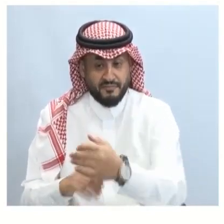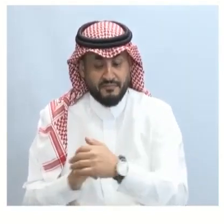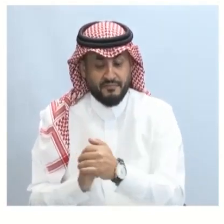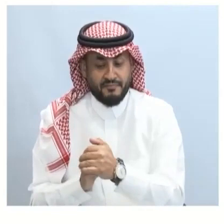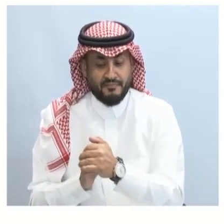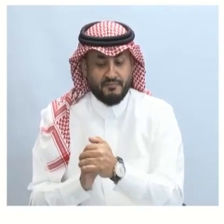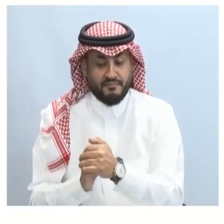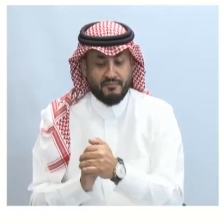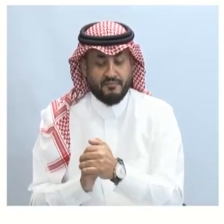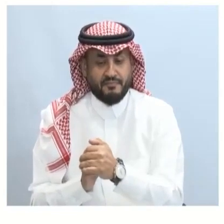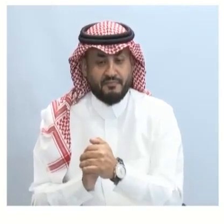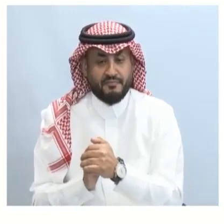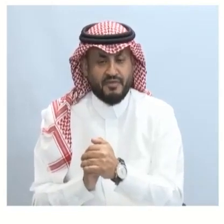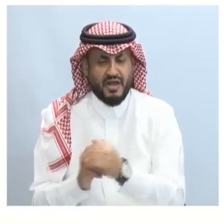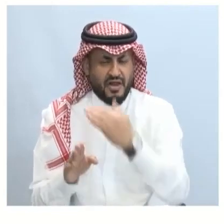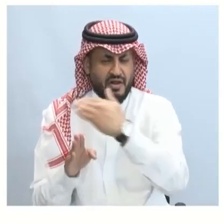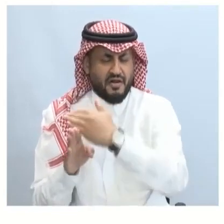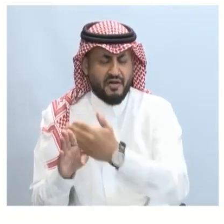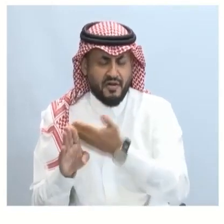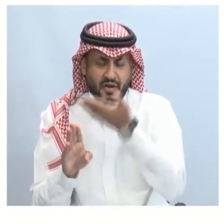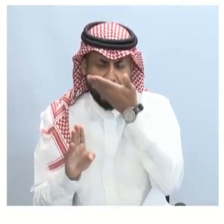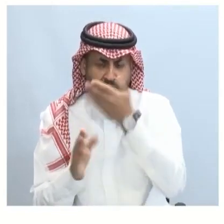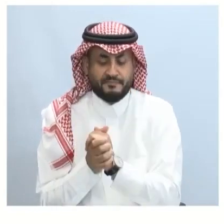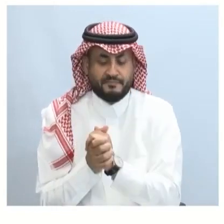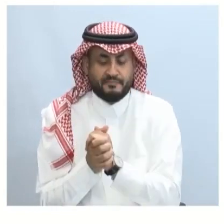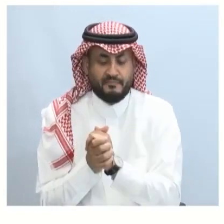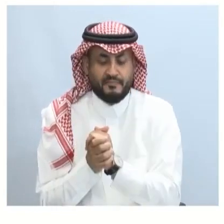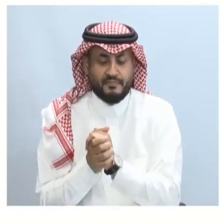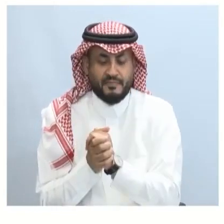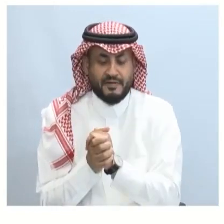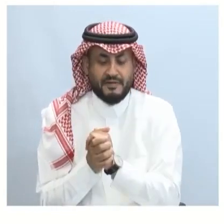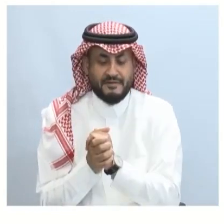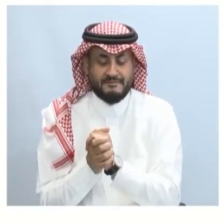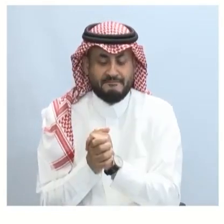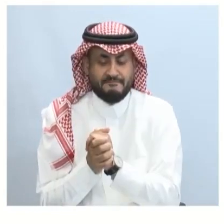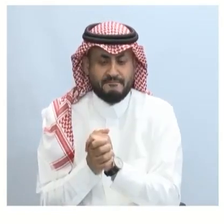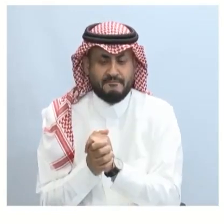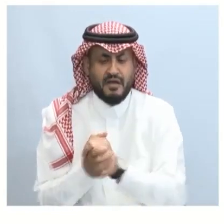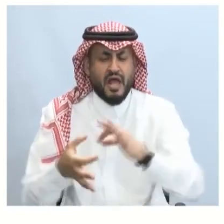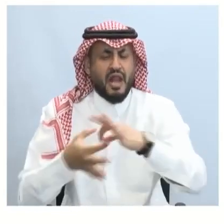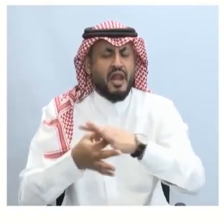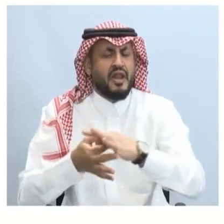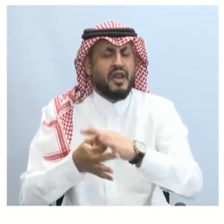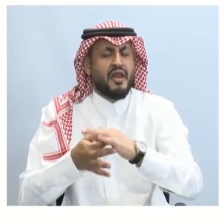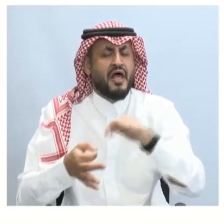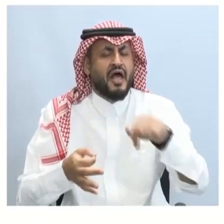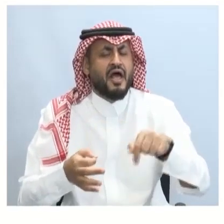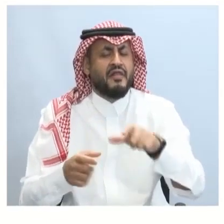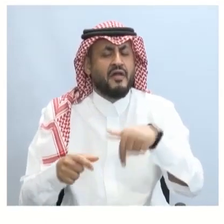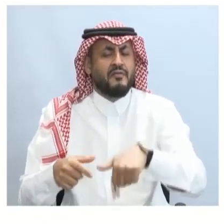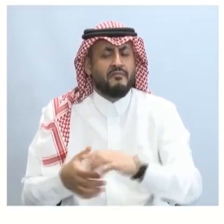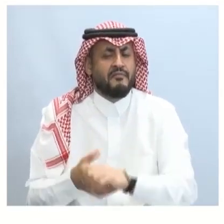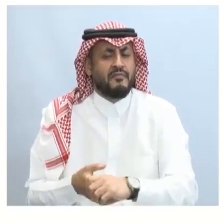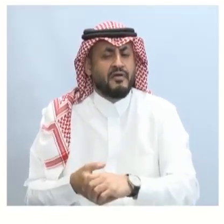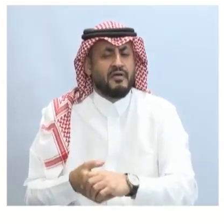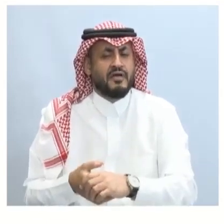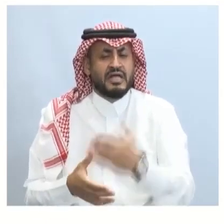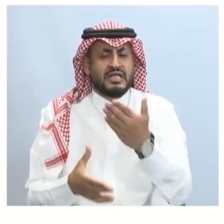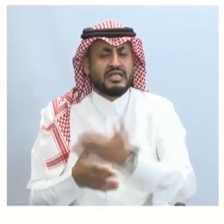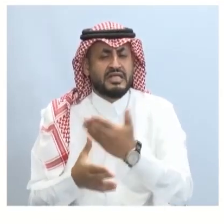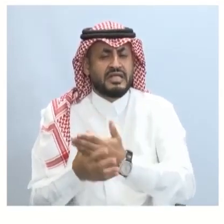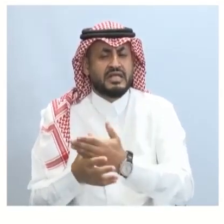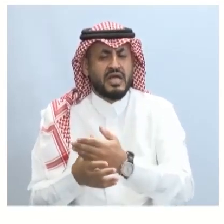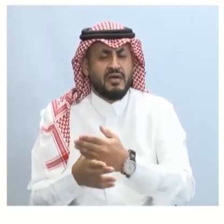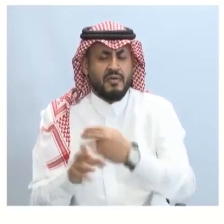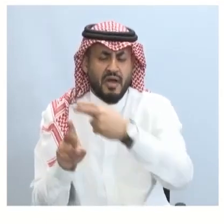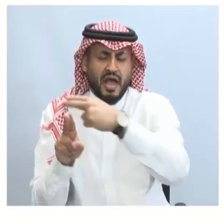الوطني لترشيد استهلاك المياه وغير ذلك ما علاقه هذه الفكره بموضوع الدرس لماذا نتكلم عن الاقتصاد في